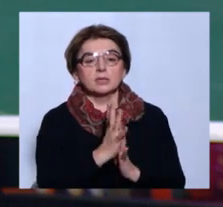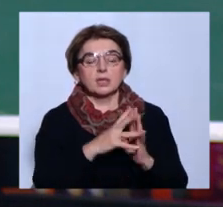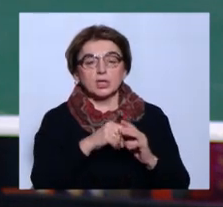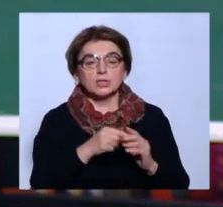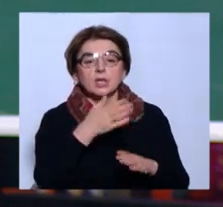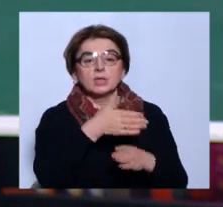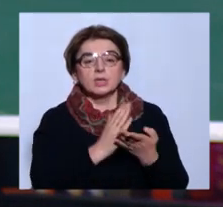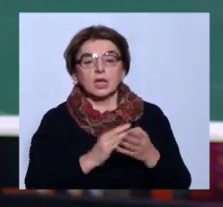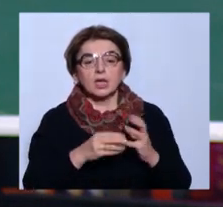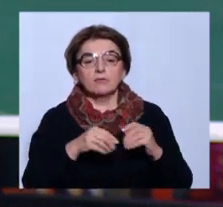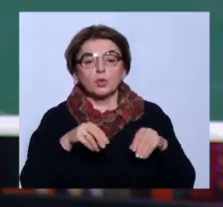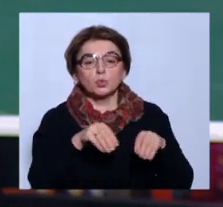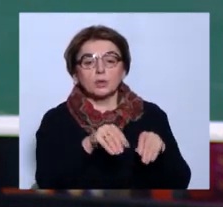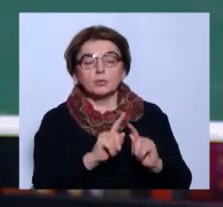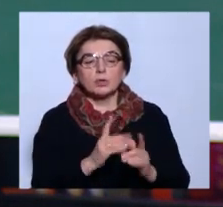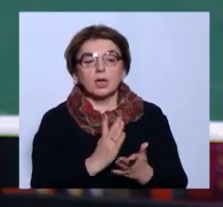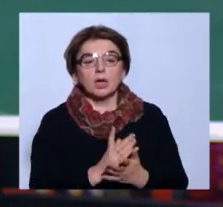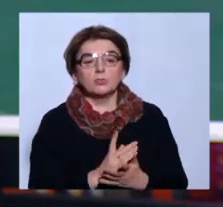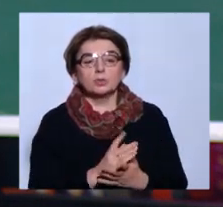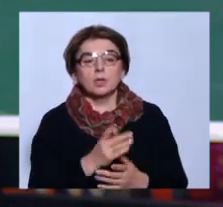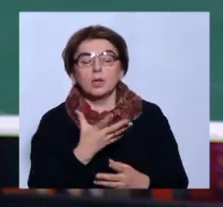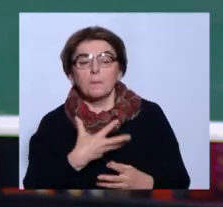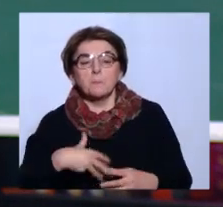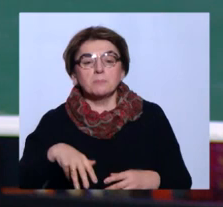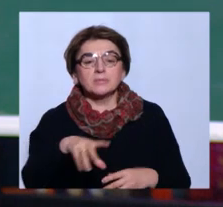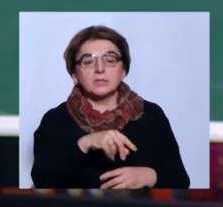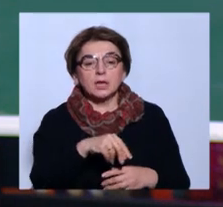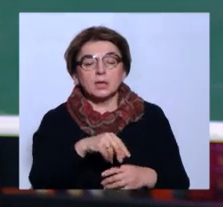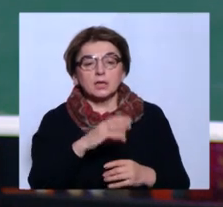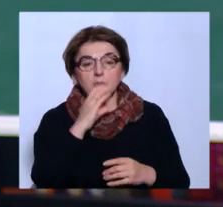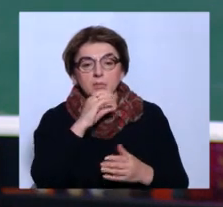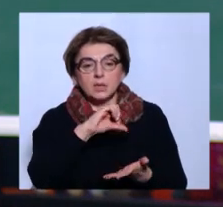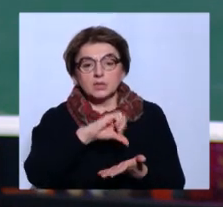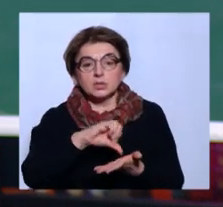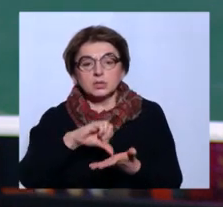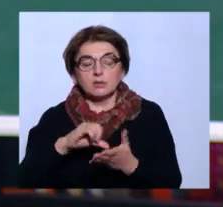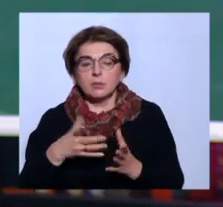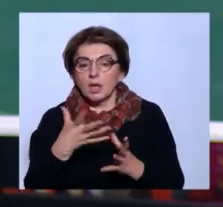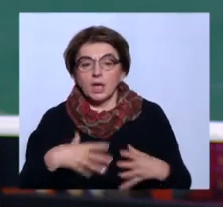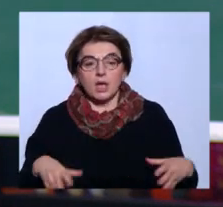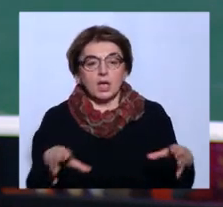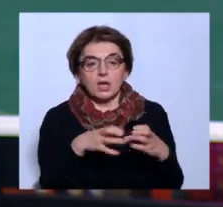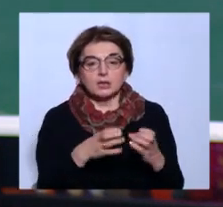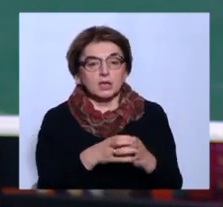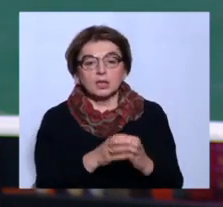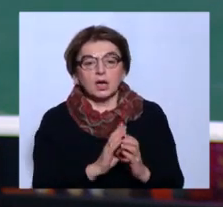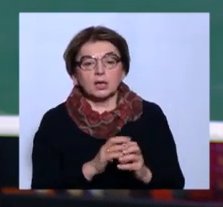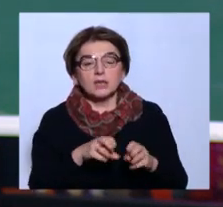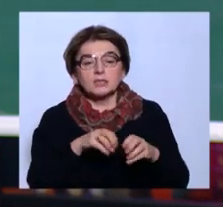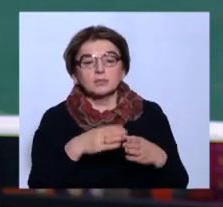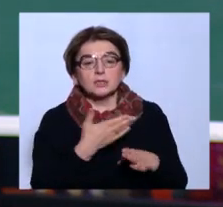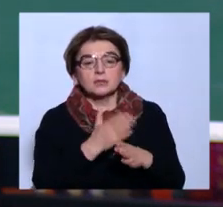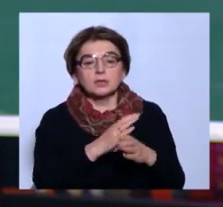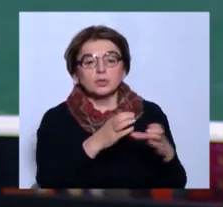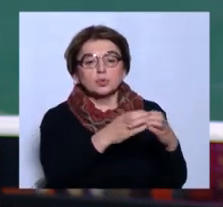ნახევარუდაბნოში ბინადრობენ. ანუ რა გამოდის? მთელი სახეობის წევრები ერთ ჯგუფად კი არ არიან შეკრებილი, არამედ არიან რაღაცა